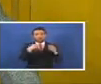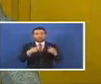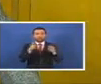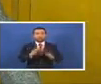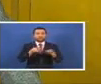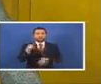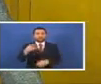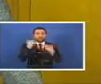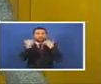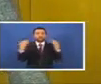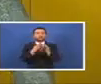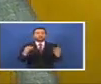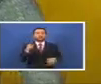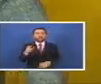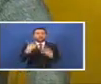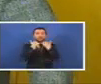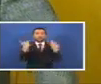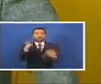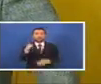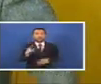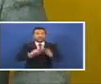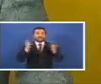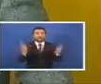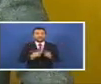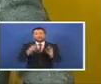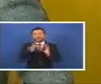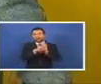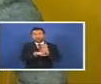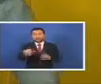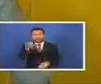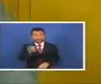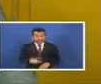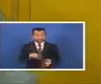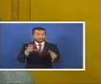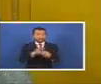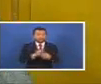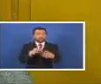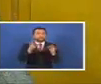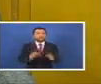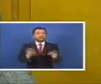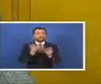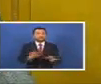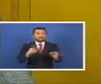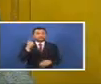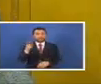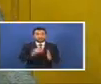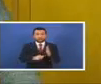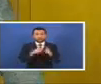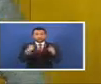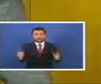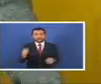usulsüzdür, hukuksuzdur ve hukukun evrensel ilkeleri ve kurallarıyla başlamayan bir